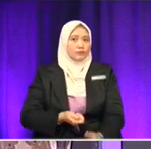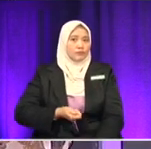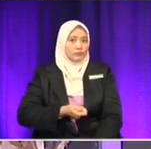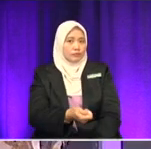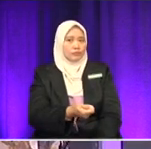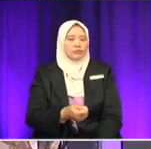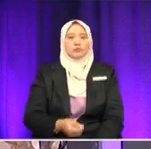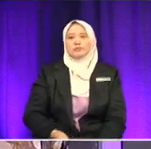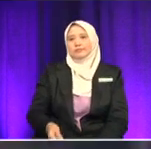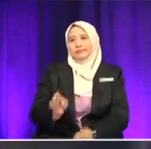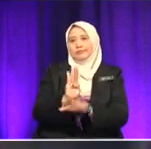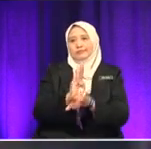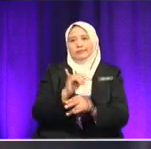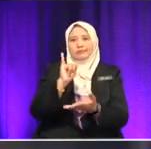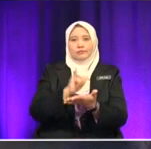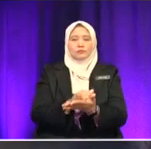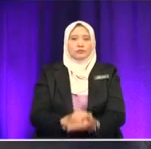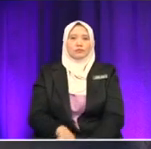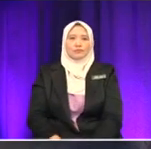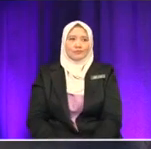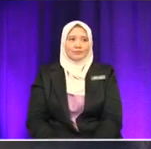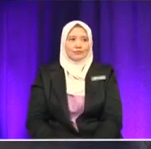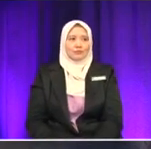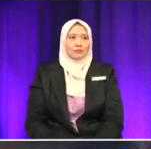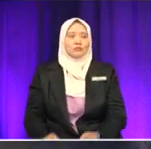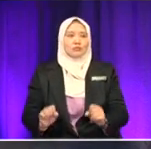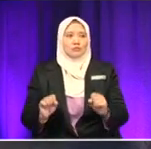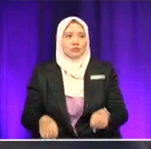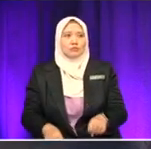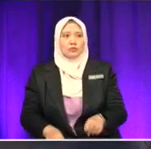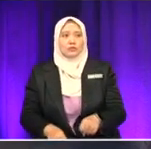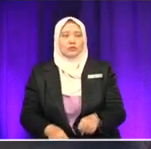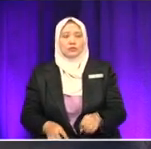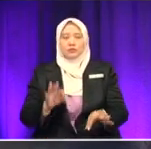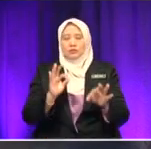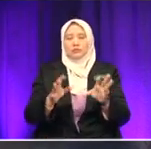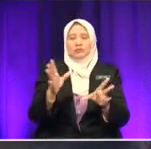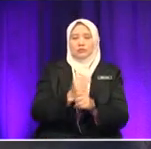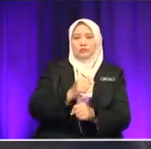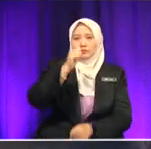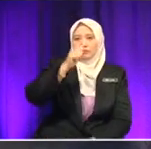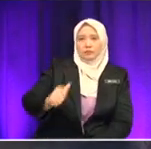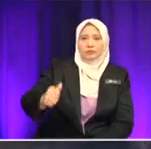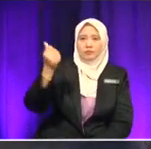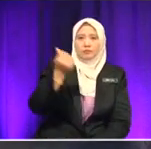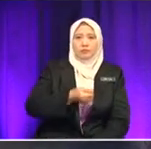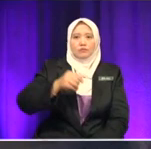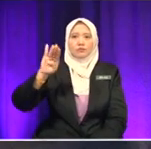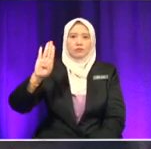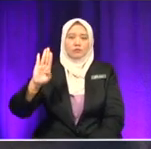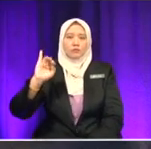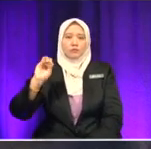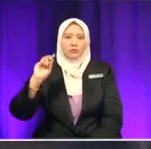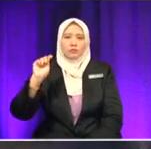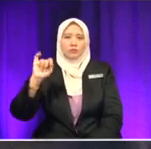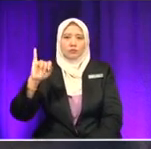Ifan pernah tak dapat antibiotik pada doktor? Pernah dapat cikgu dan cikgu sarankan Ifan untuk habiskan antibiotik itu. Betul, itu adalah bagi mengelak antibiotik